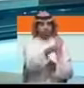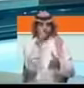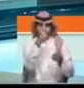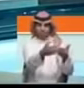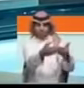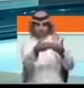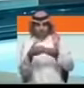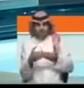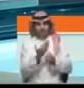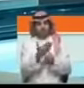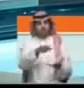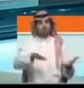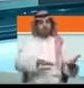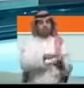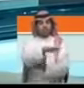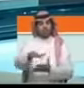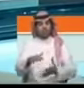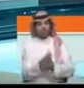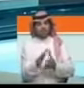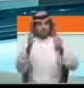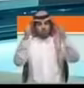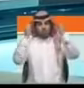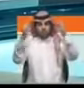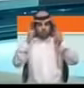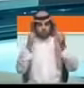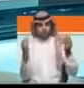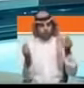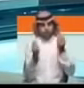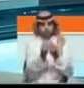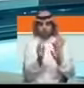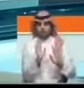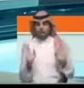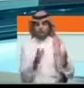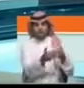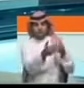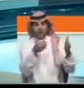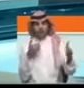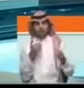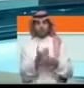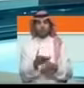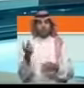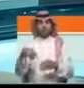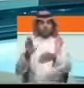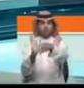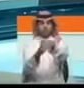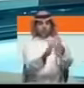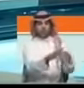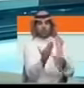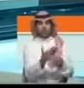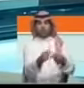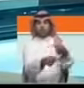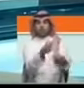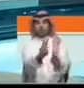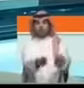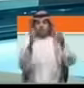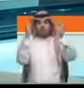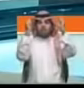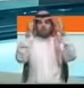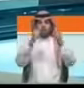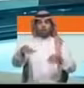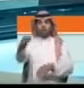تجنب الذهاب إلى مناطق الاحتجاجات أو الاحتكاك بالمتظاهرين. نعم، هذه التحذيرات جاءت نظرا لاستمرار المظاهرات في باريس،